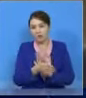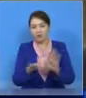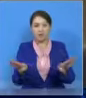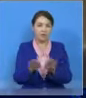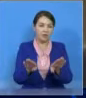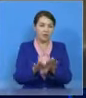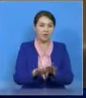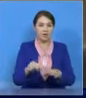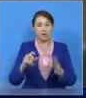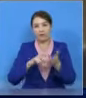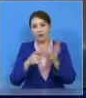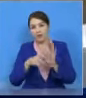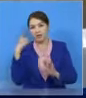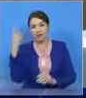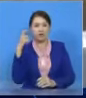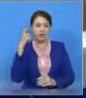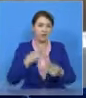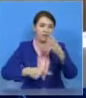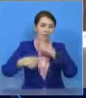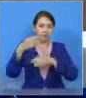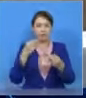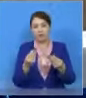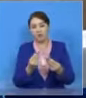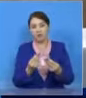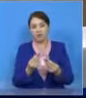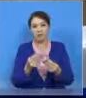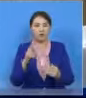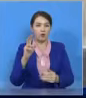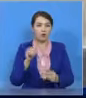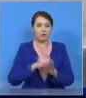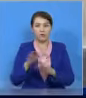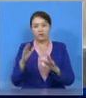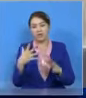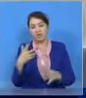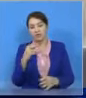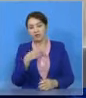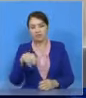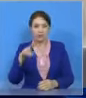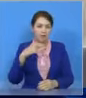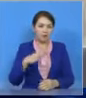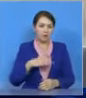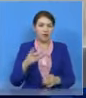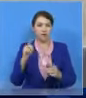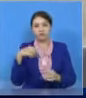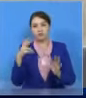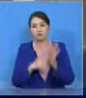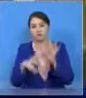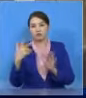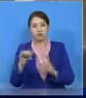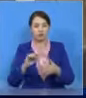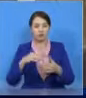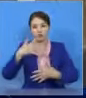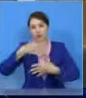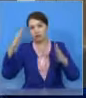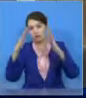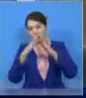бірге пәтер иелерінің қайтарымды қаржысы есебінен жалпы сомасы 3,2 миллиард теңгеге 183 көп қабатты тұрғын